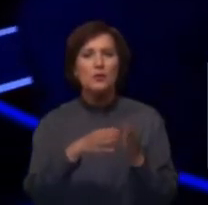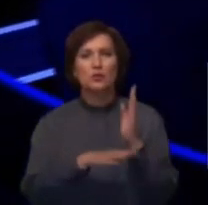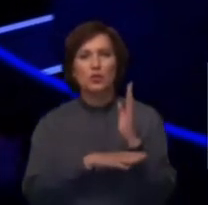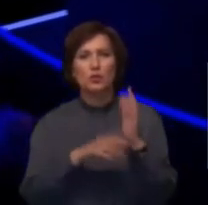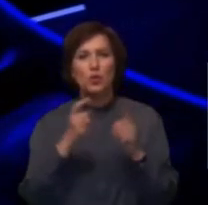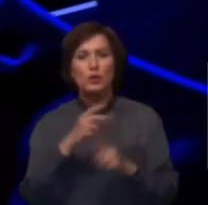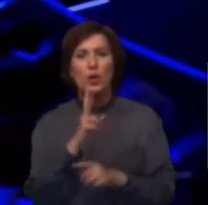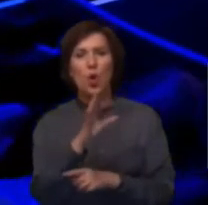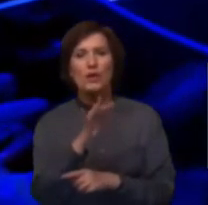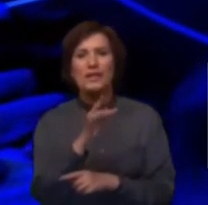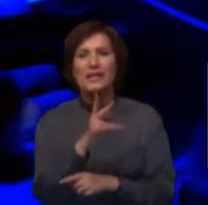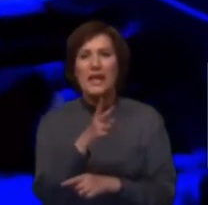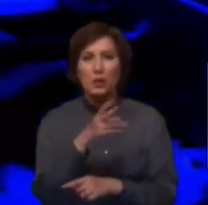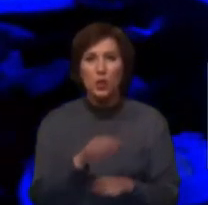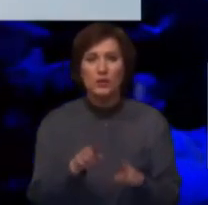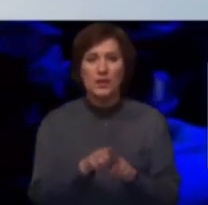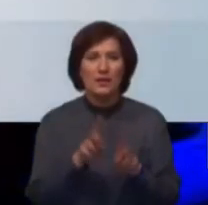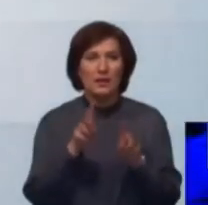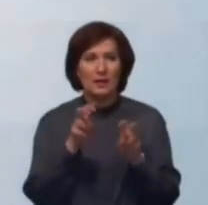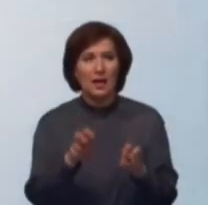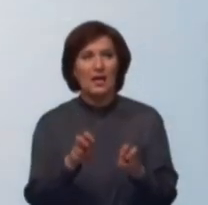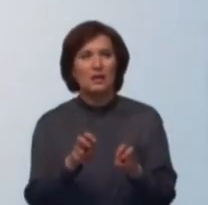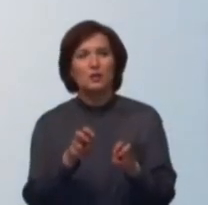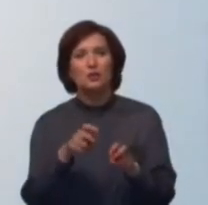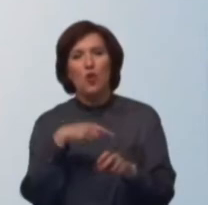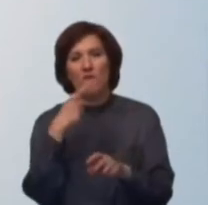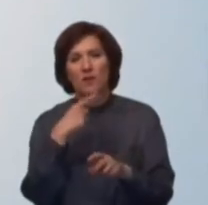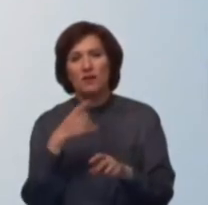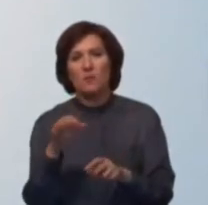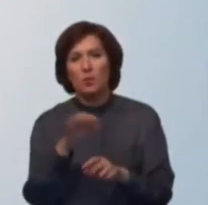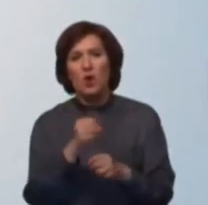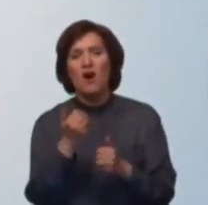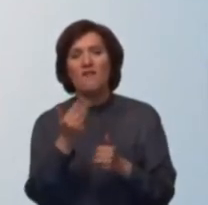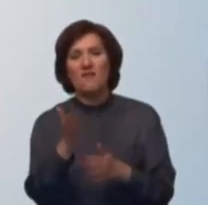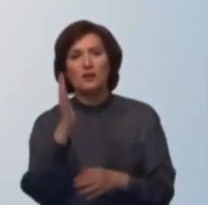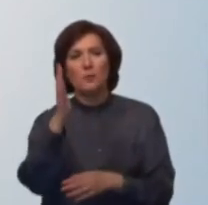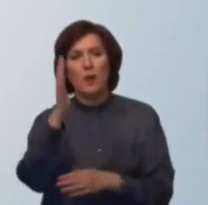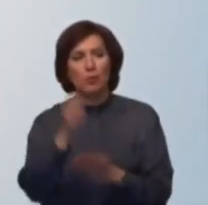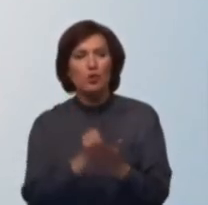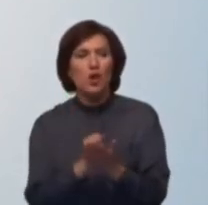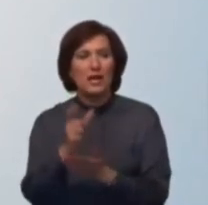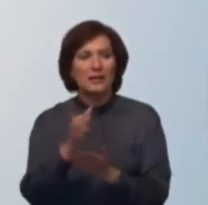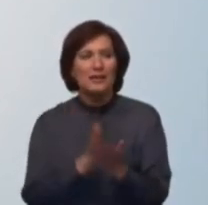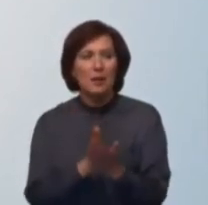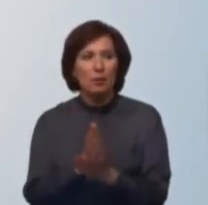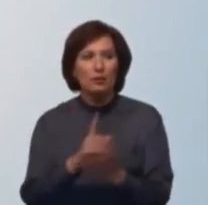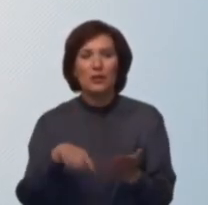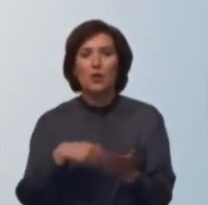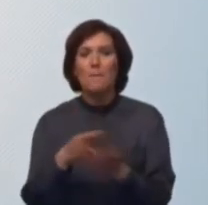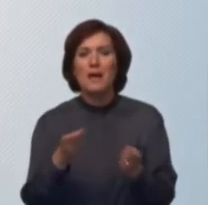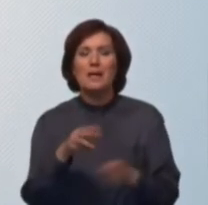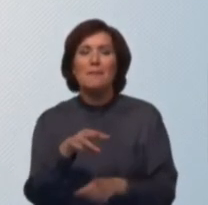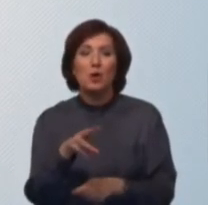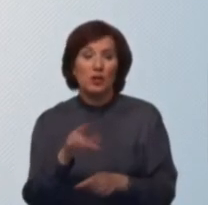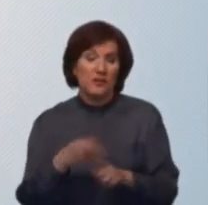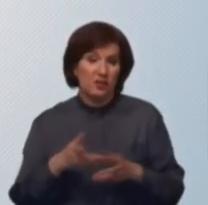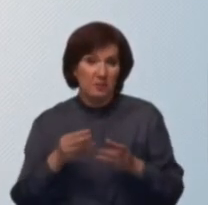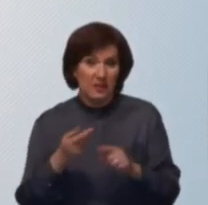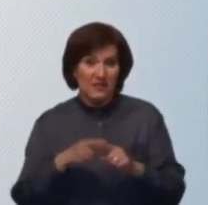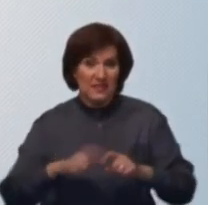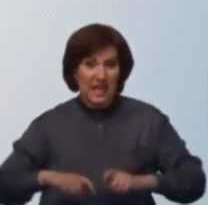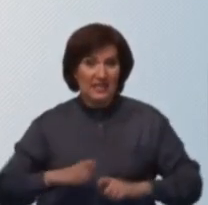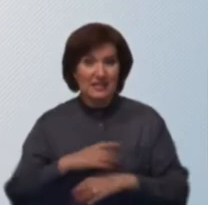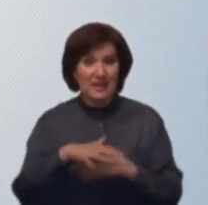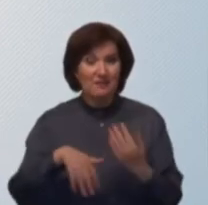Олександр Корнієнко саме так говорив про вашого майбутнього кандидата на посаду мера Миколаєва. Чи вплинув цей скандал